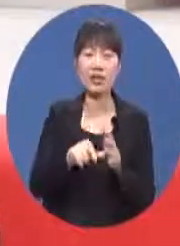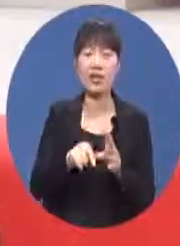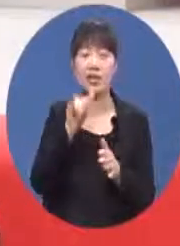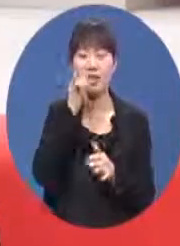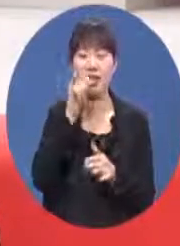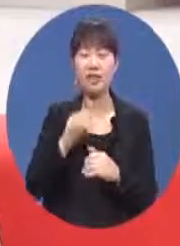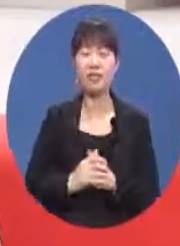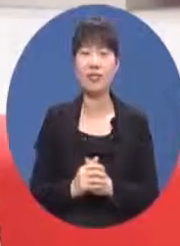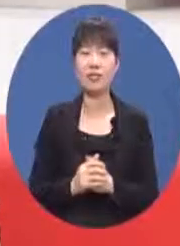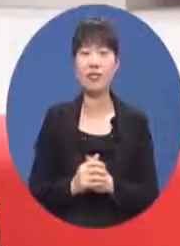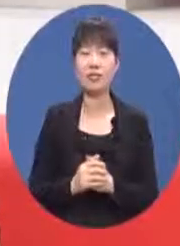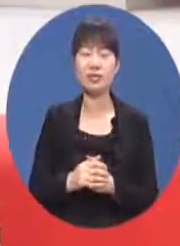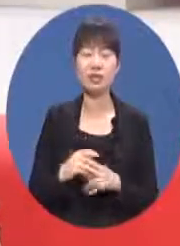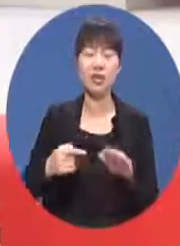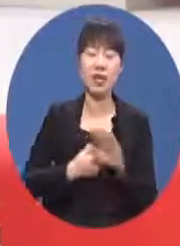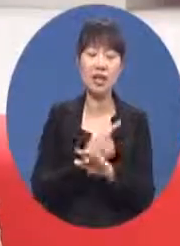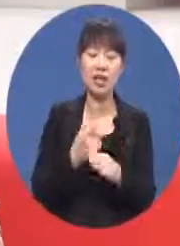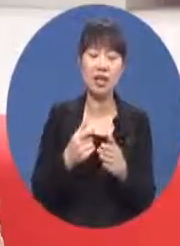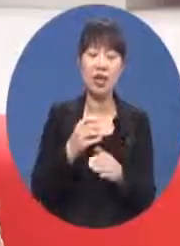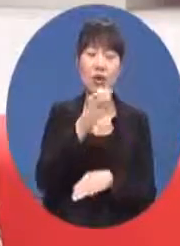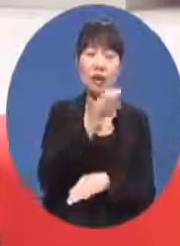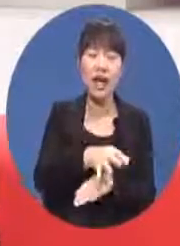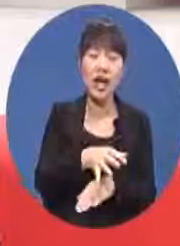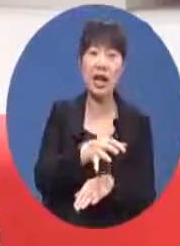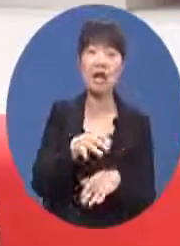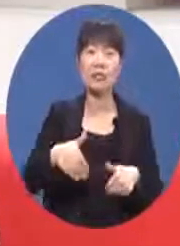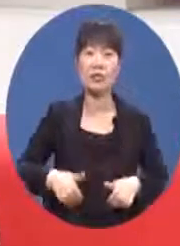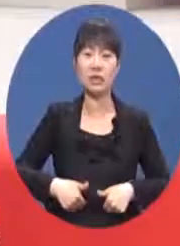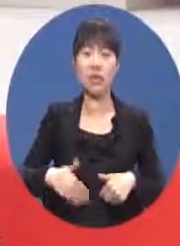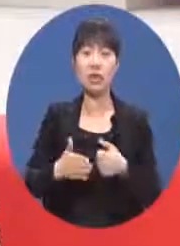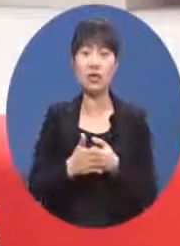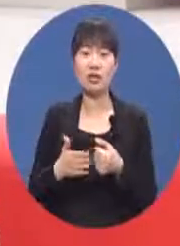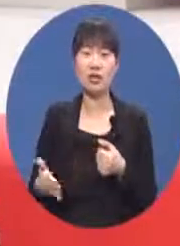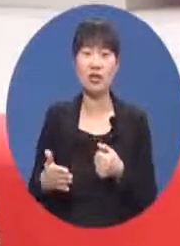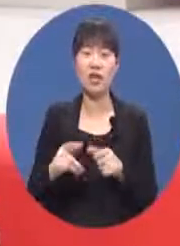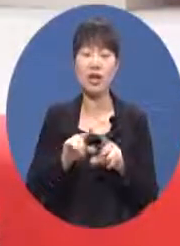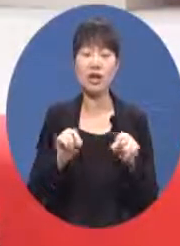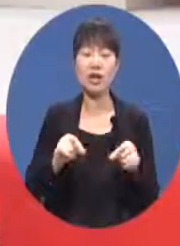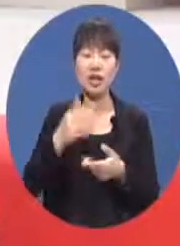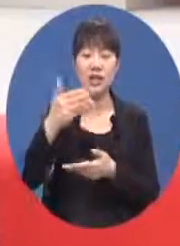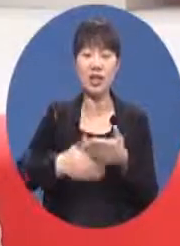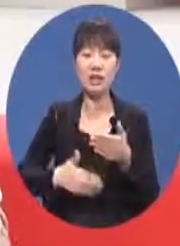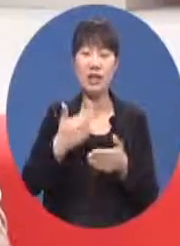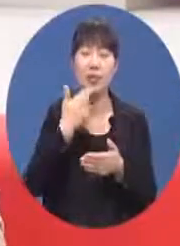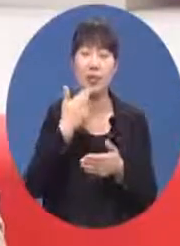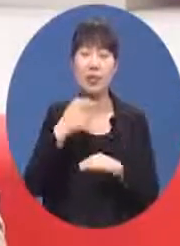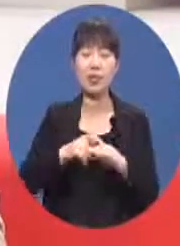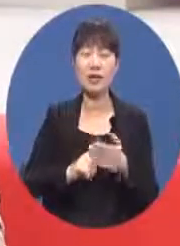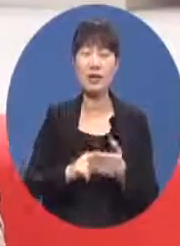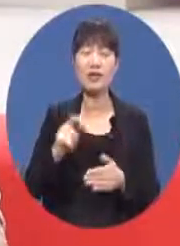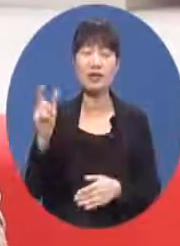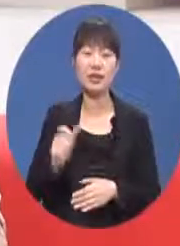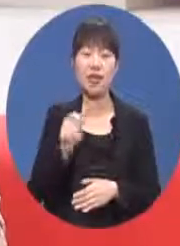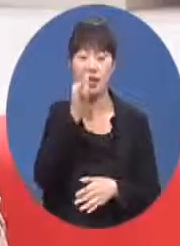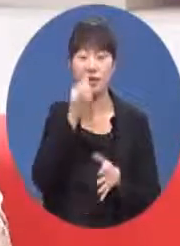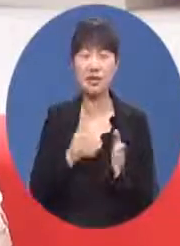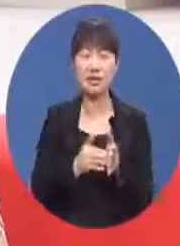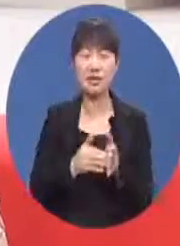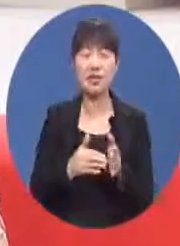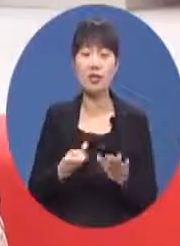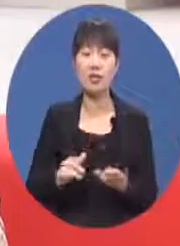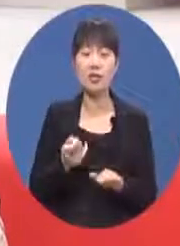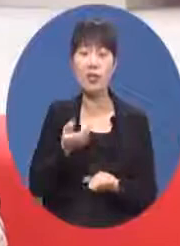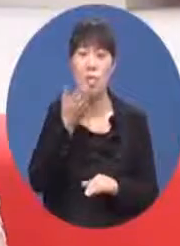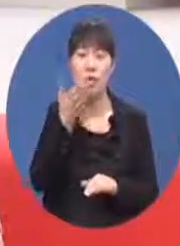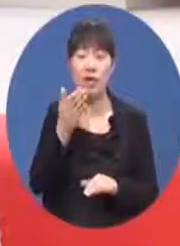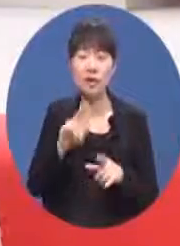되는 경우인데요. 이 외식을 하면 비용을 지불해야 되기 때문에 음식을 남기지 않으려는 심리가 강합니다. 그래서 조금 먹는